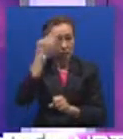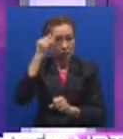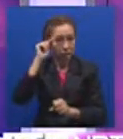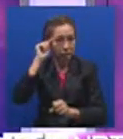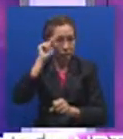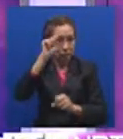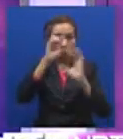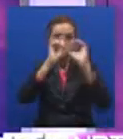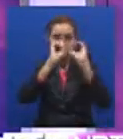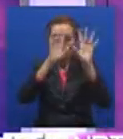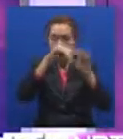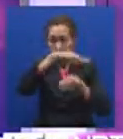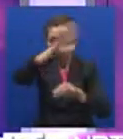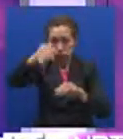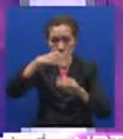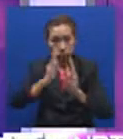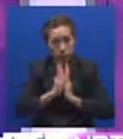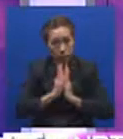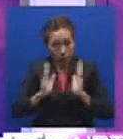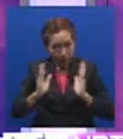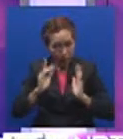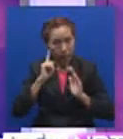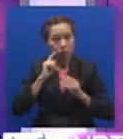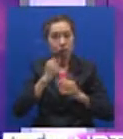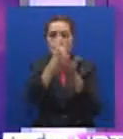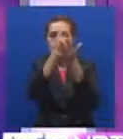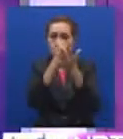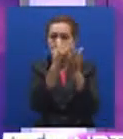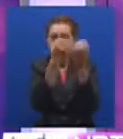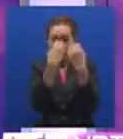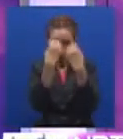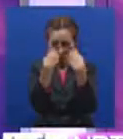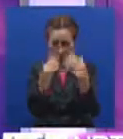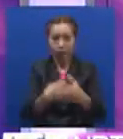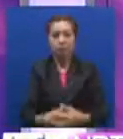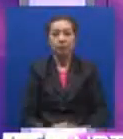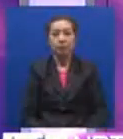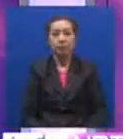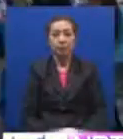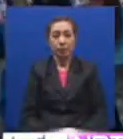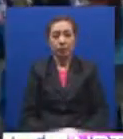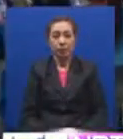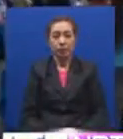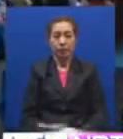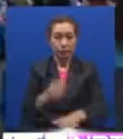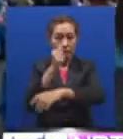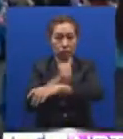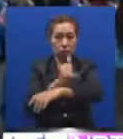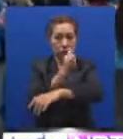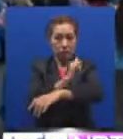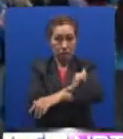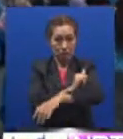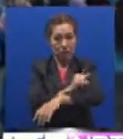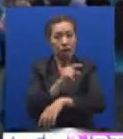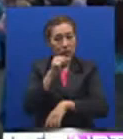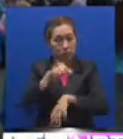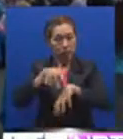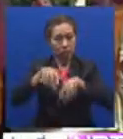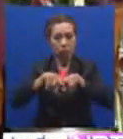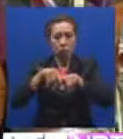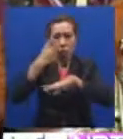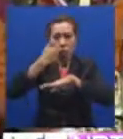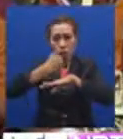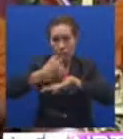คุณของบูรพาจารย์และครูอาจารย์ผู้ประสิทธิ์ประสาทวิชาความรู้ค่ะจังหวัดพระนครศรีอยุธยานายอภิชาติตัว